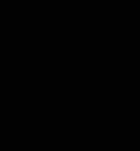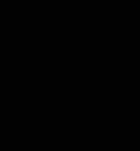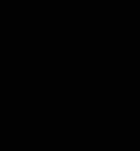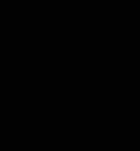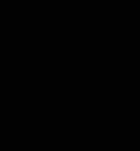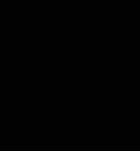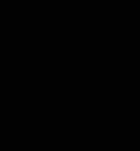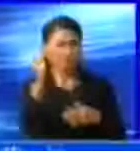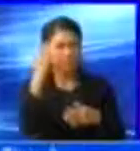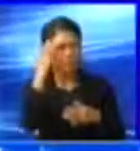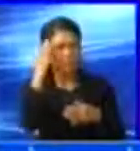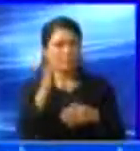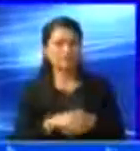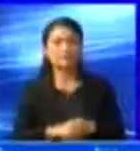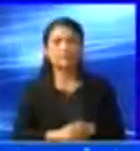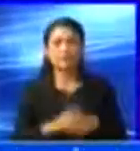ស្គាល់ខ្លួនឯងបានច្បាស់